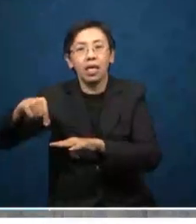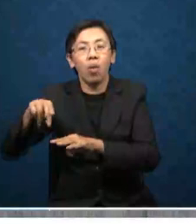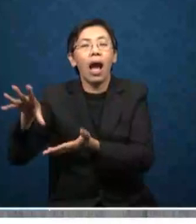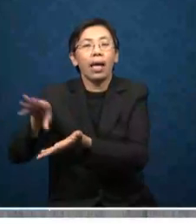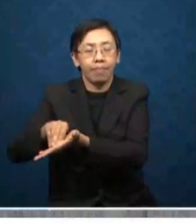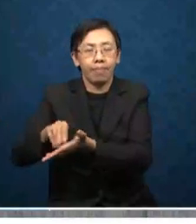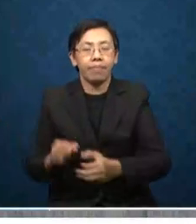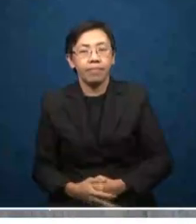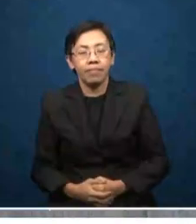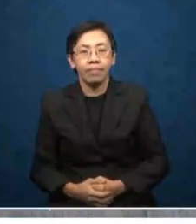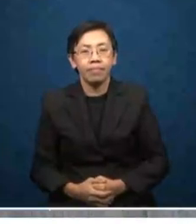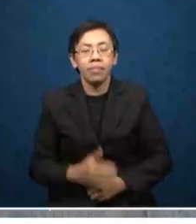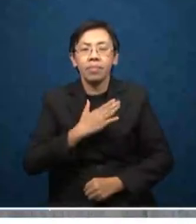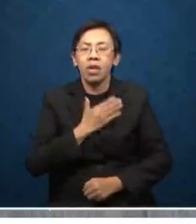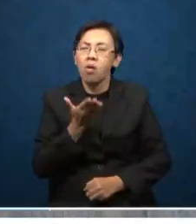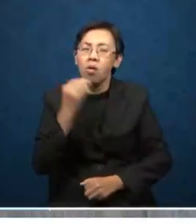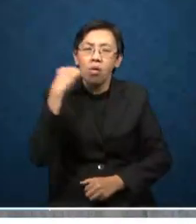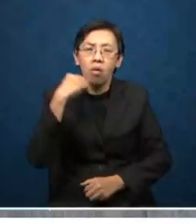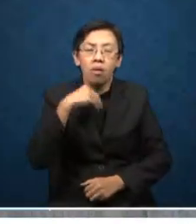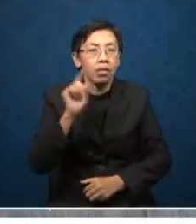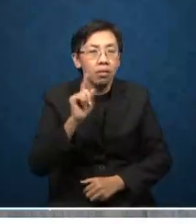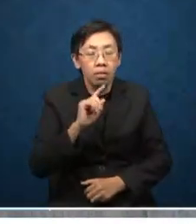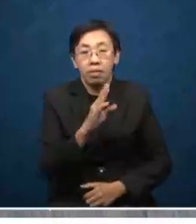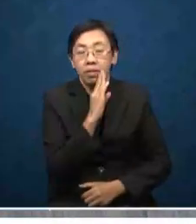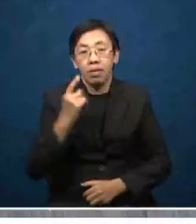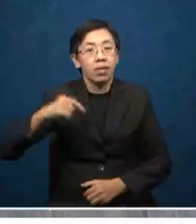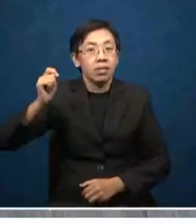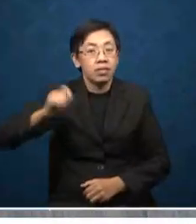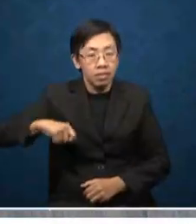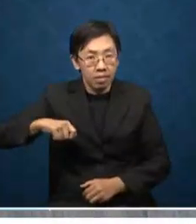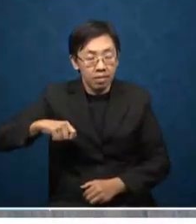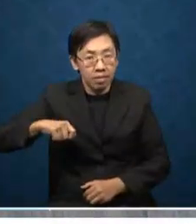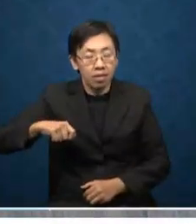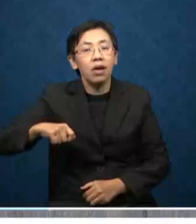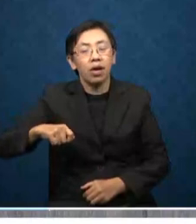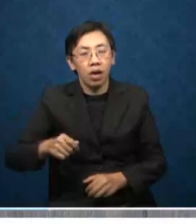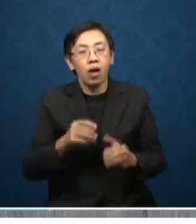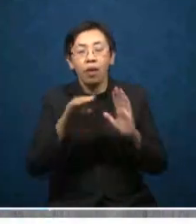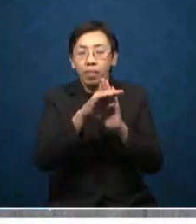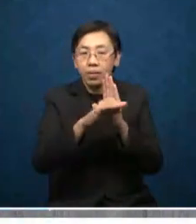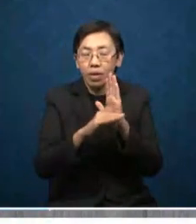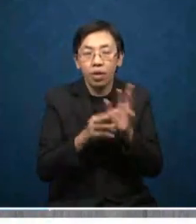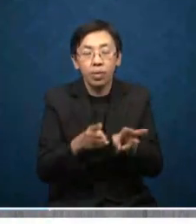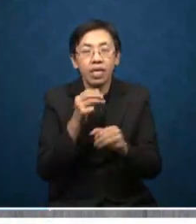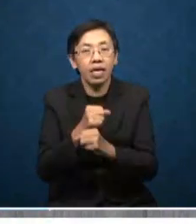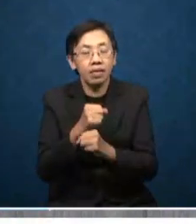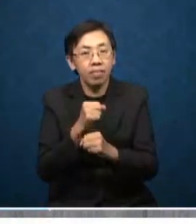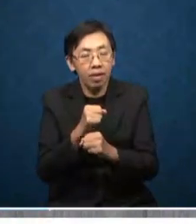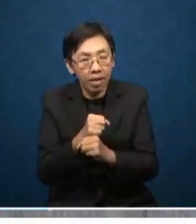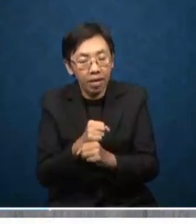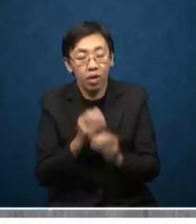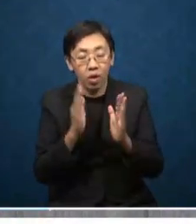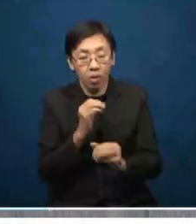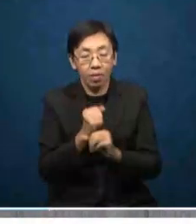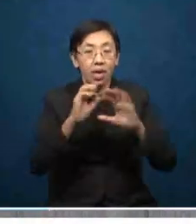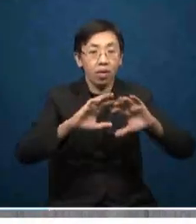ดิฉันเรียกร้องมาตลอดว่าเมื่อศาลได้วางแนวปฏิบัติราชการแล้วเกี่ยวกับการปฏิบัติหน้าที่ของเจ้าหน้าที่